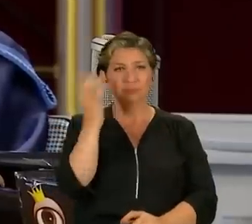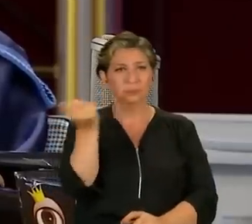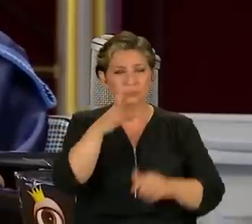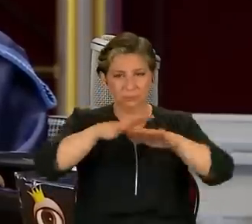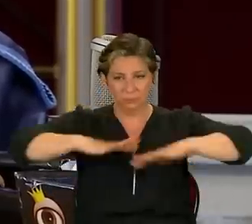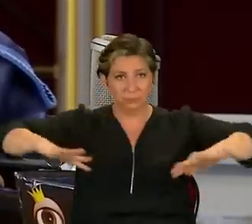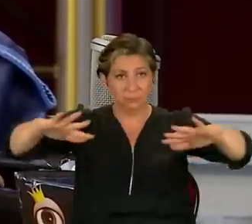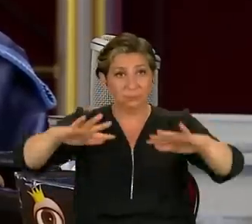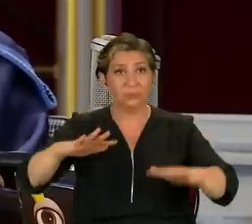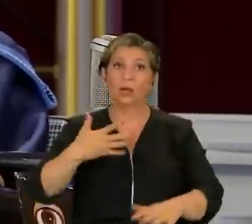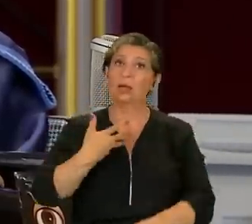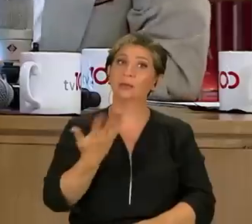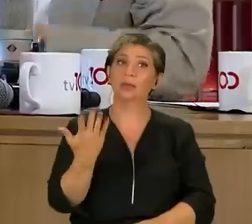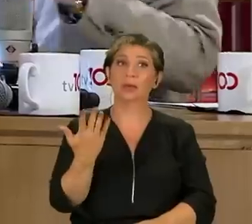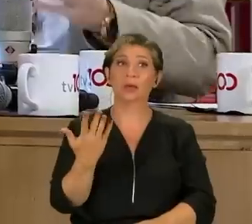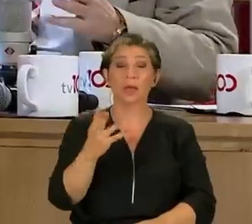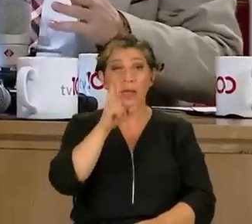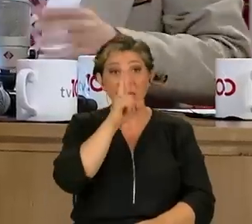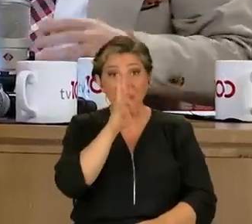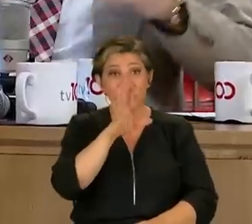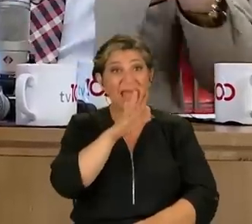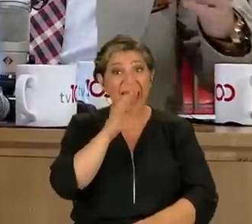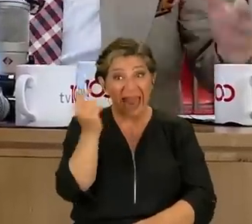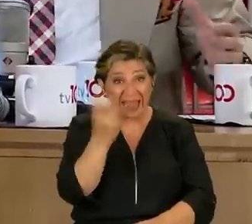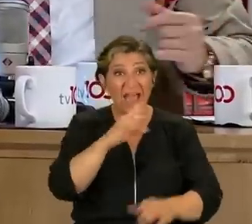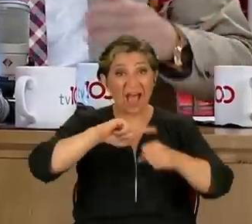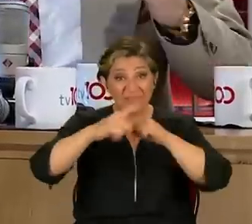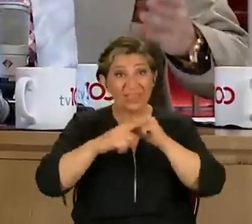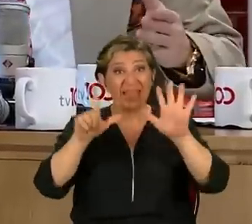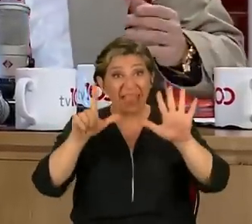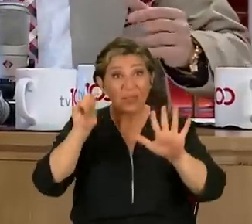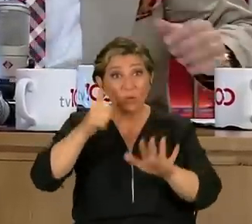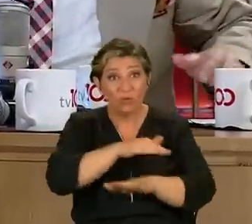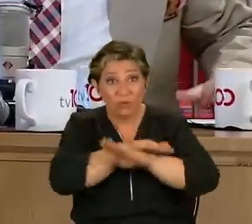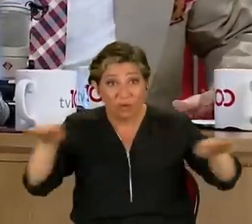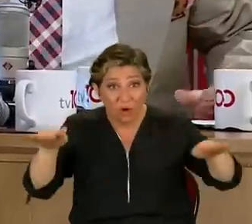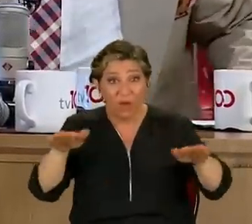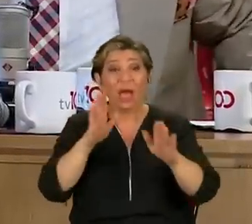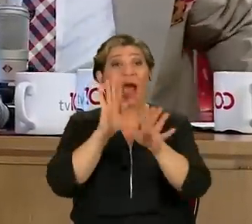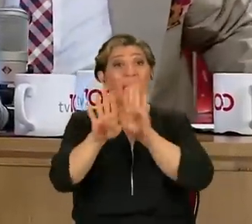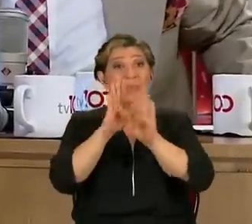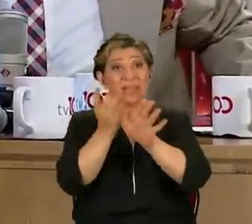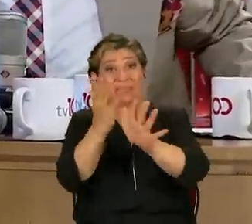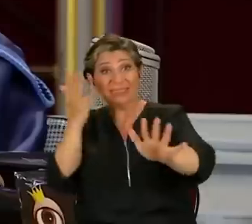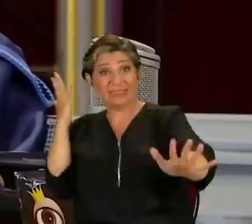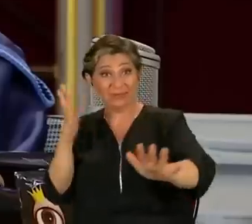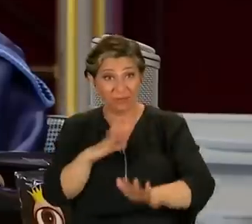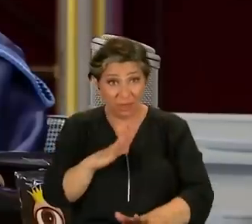kişilik mekandı. Yapma yahu. Evet. 250 kişi haftada 7 gece yedi doluyor gece. Ve kapıdan taşıyor millet.